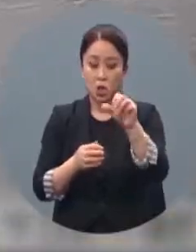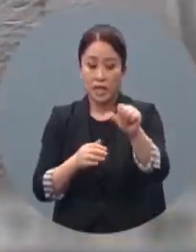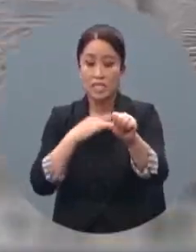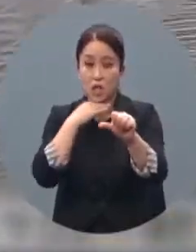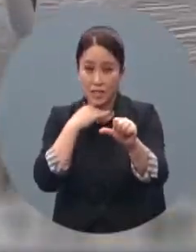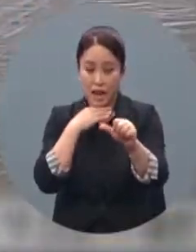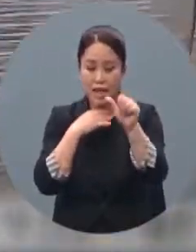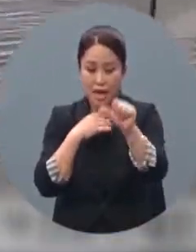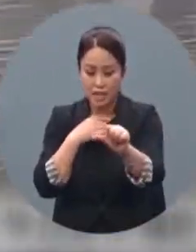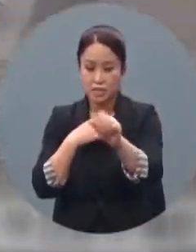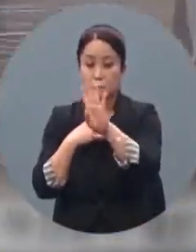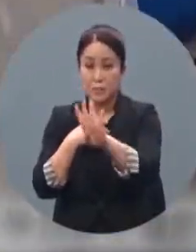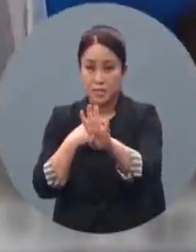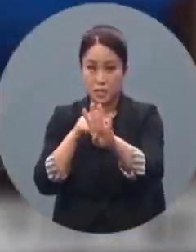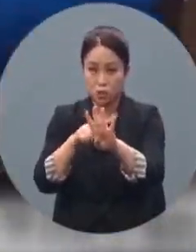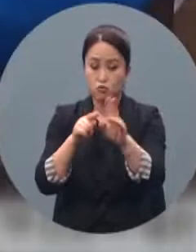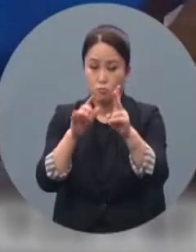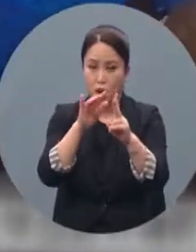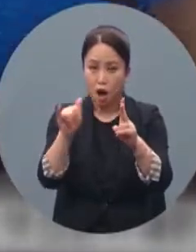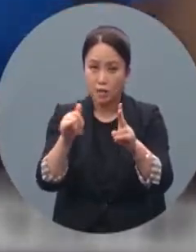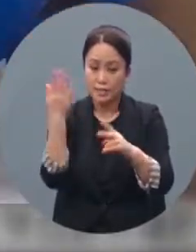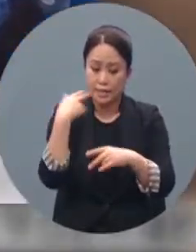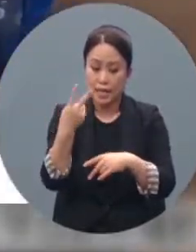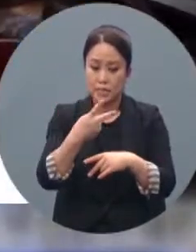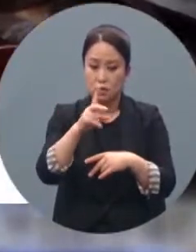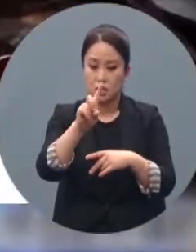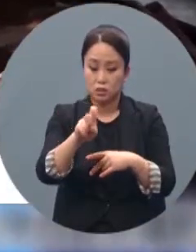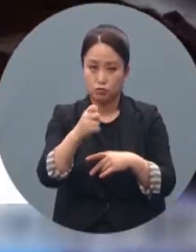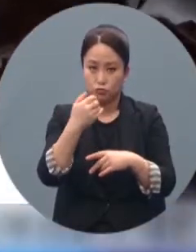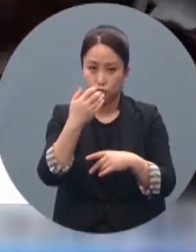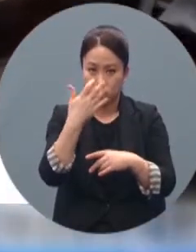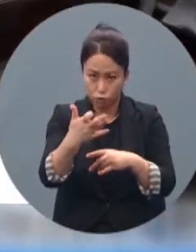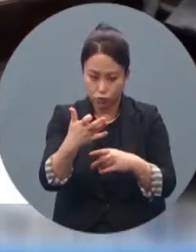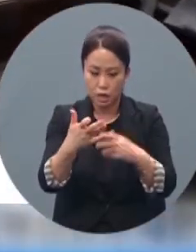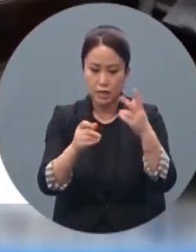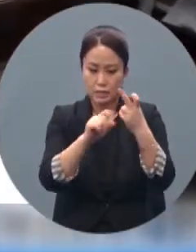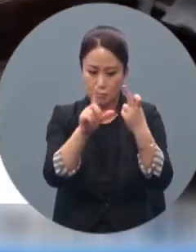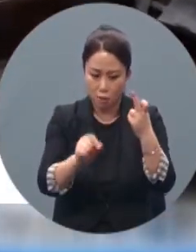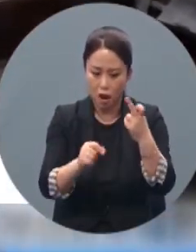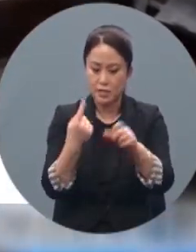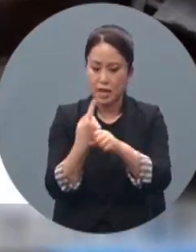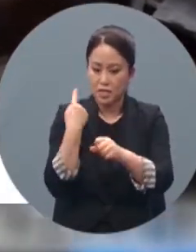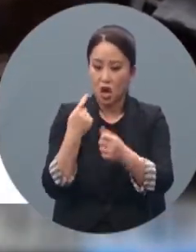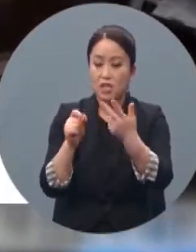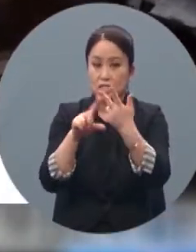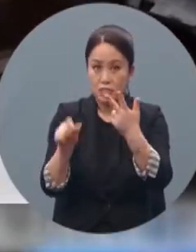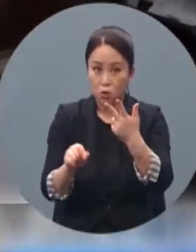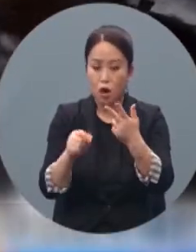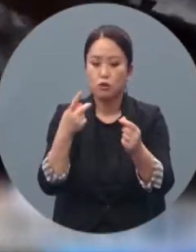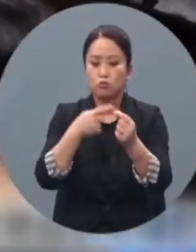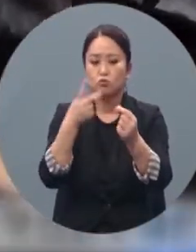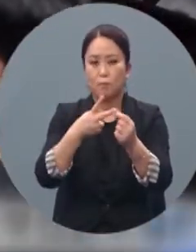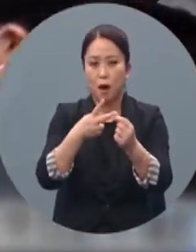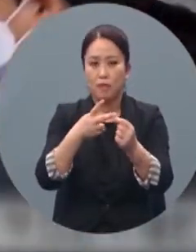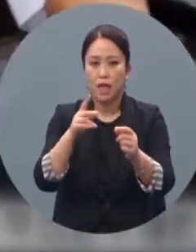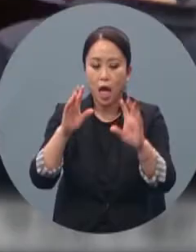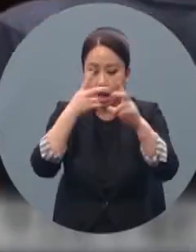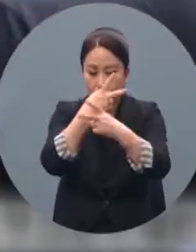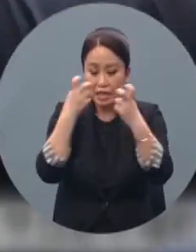35살 A씨와 B씨는 지난 2019년 12월과 작년 7월 두 차례에 걸쳐 멕시코에서 필로폰을